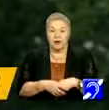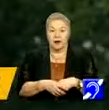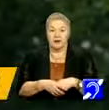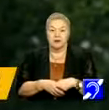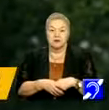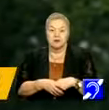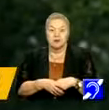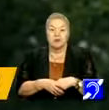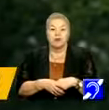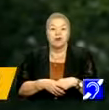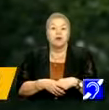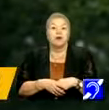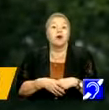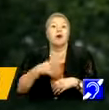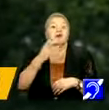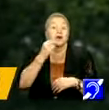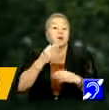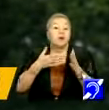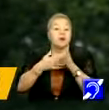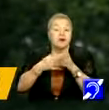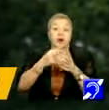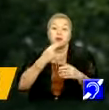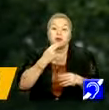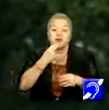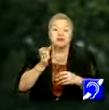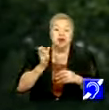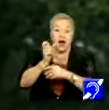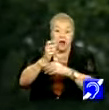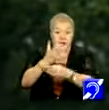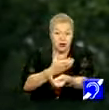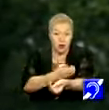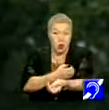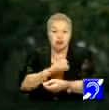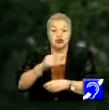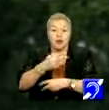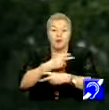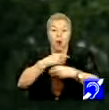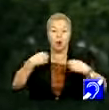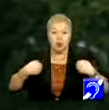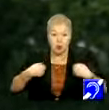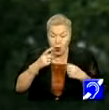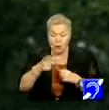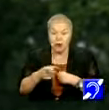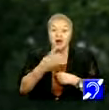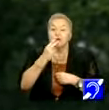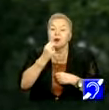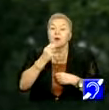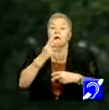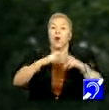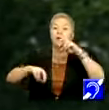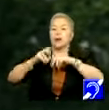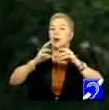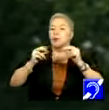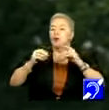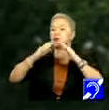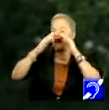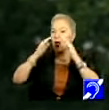Bună ziua, și ai vorbit despre acțiune efectuată atât de polițiști antidrog cât și de către procurorii de ICOT. Vorbim despre percheziții în mai multe locații